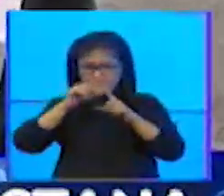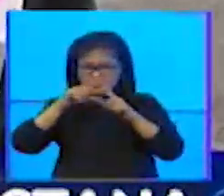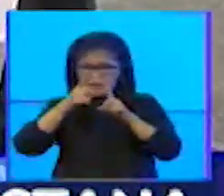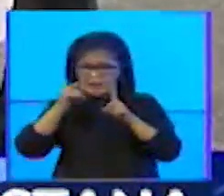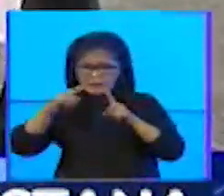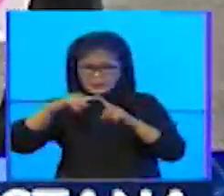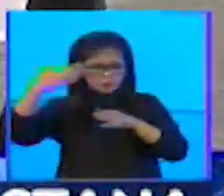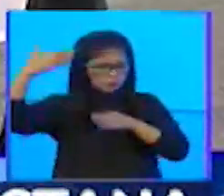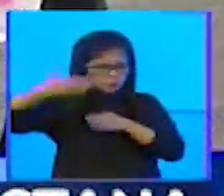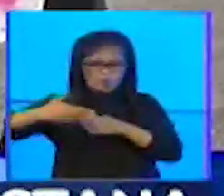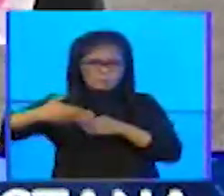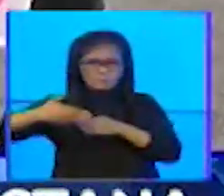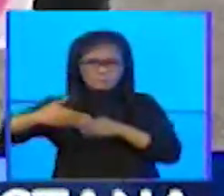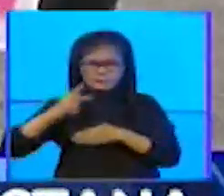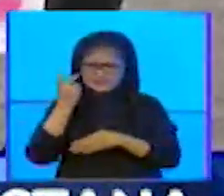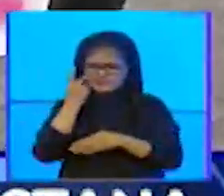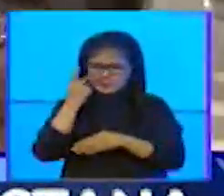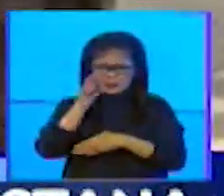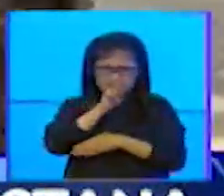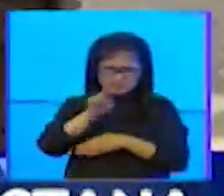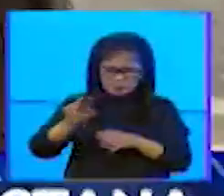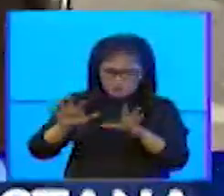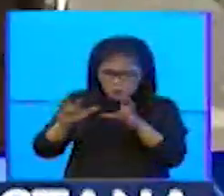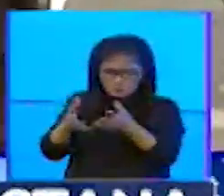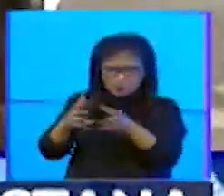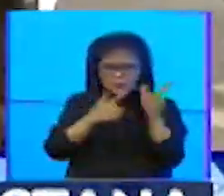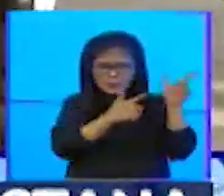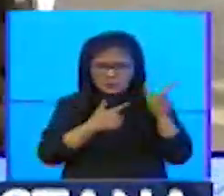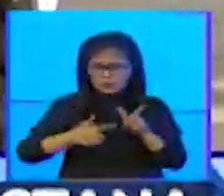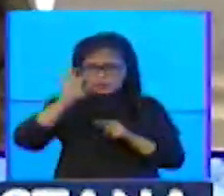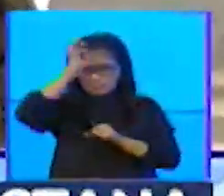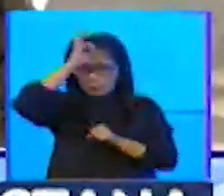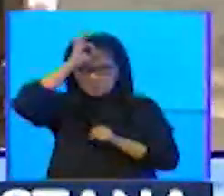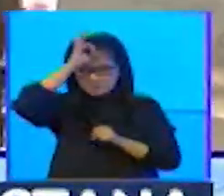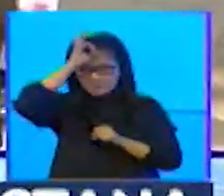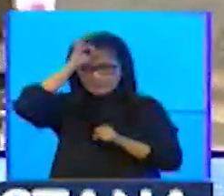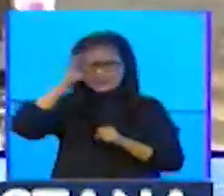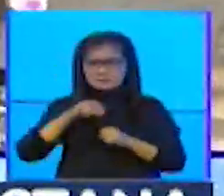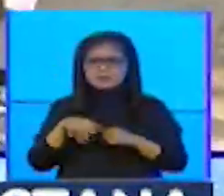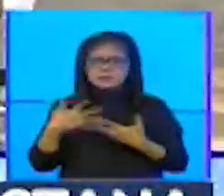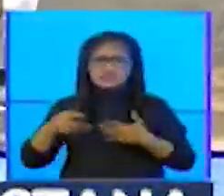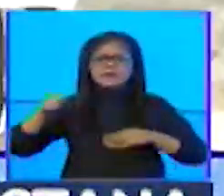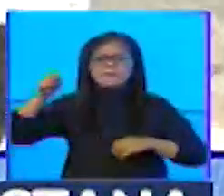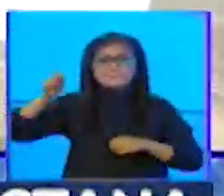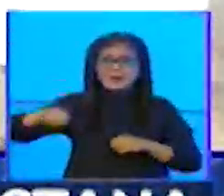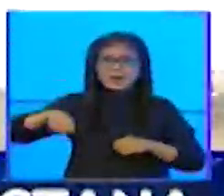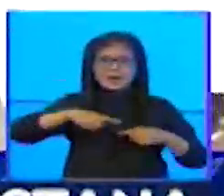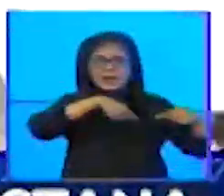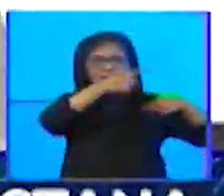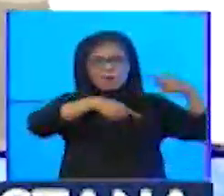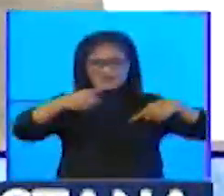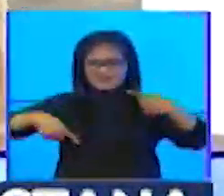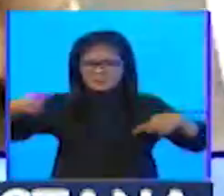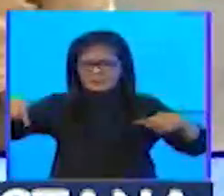gabungan aparat gabungan dari TNI maupun kepolisian dan juga dihalau dengan menggunakan pagar beton maupun kawat berduri dengan tujuan